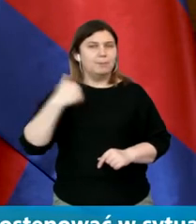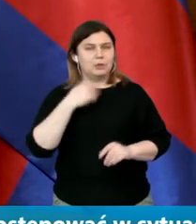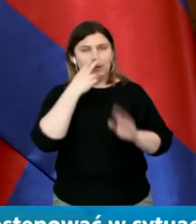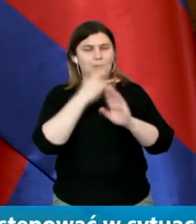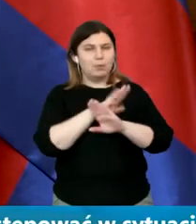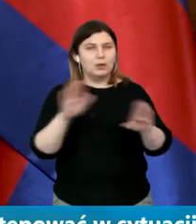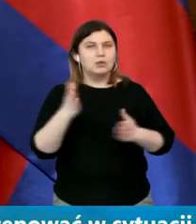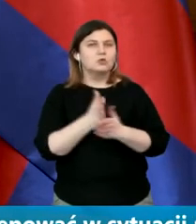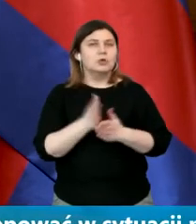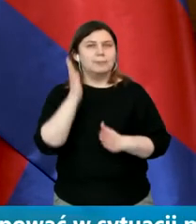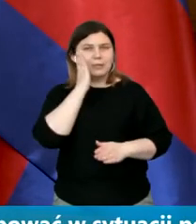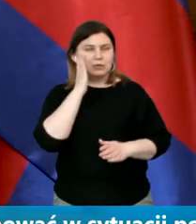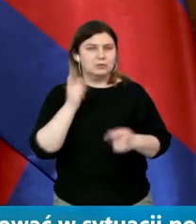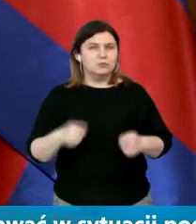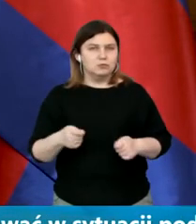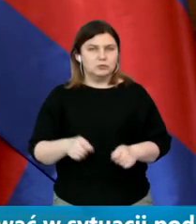służyła mieszkańcom Szczecina.